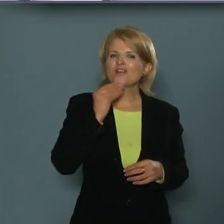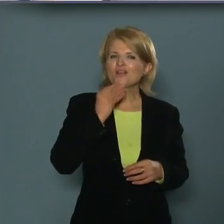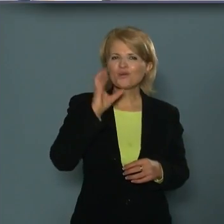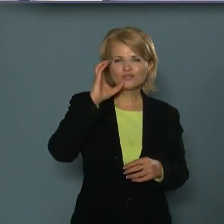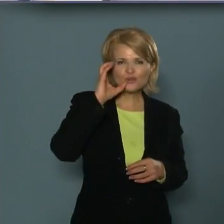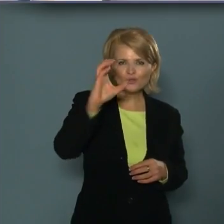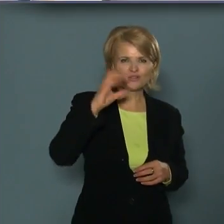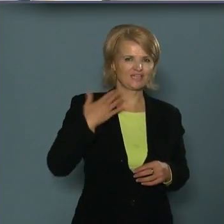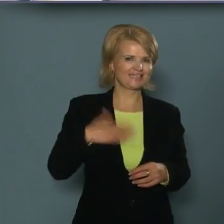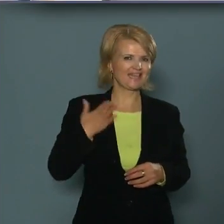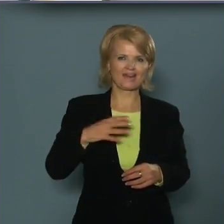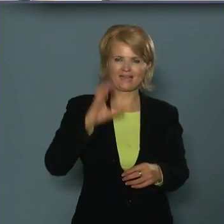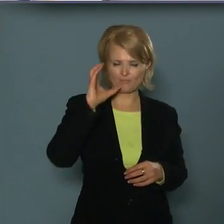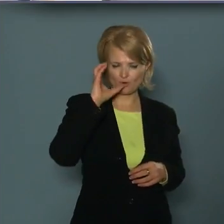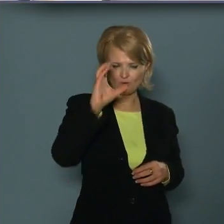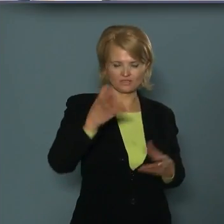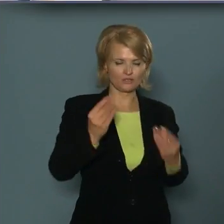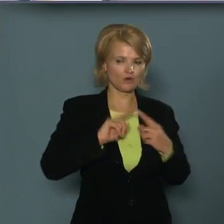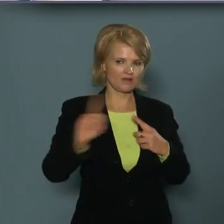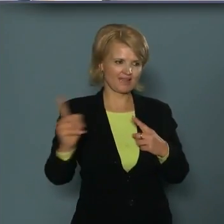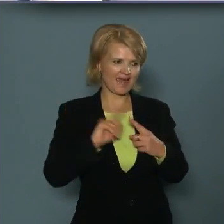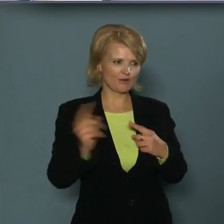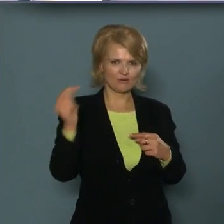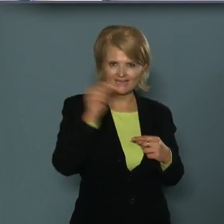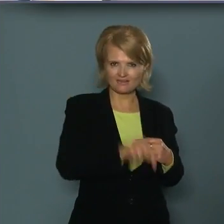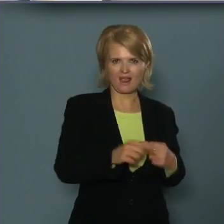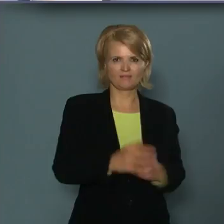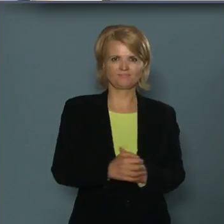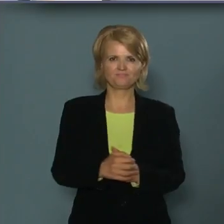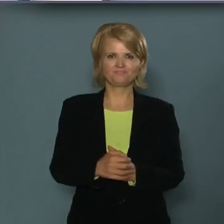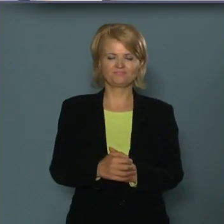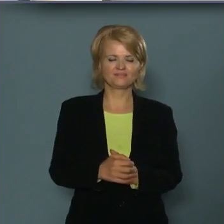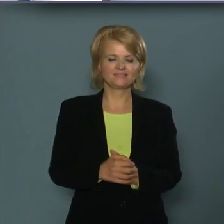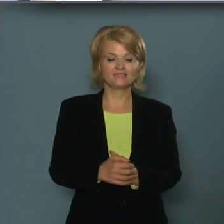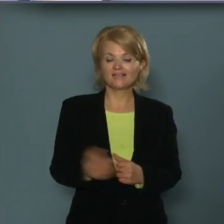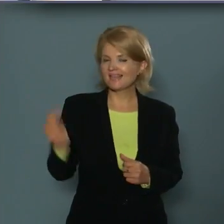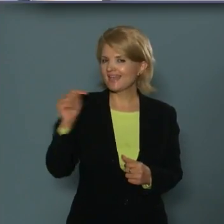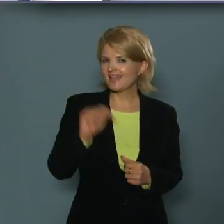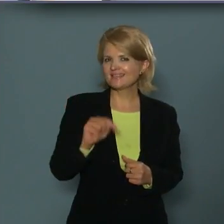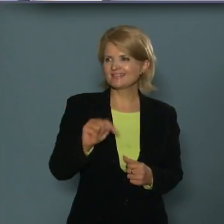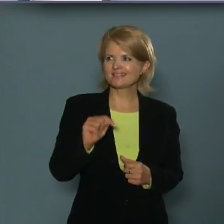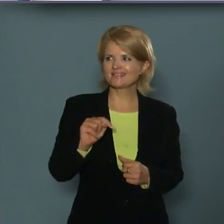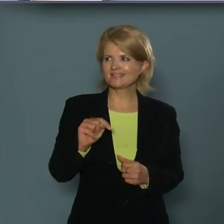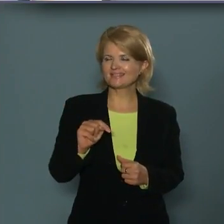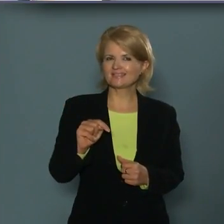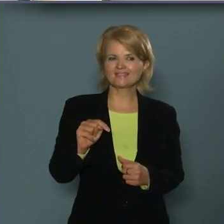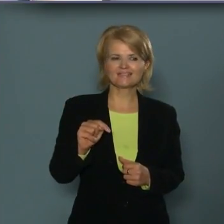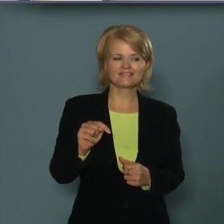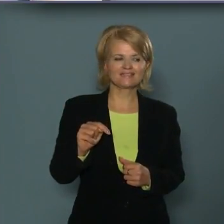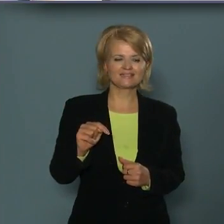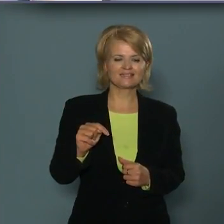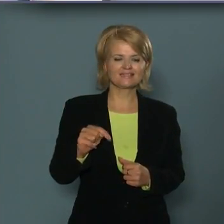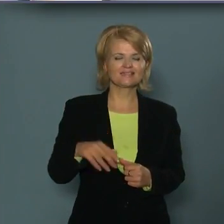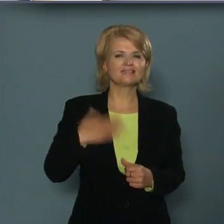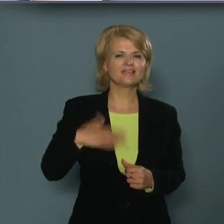nagyon szeretem a közönséget, egyszerűen sokat járunk vissza mindenhová, de ez egy nagyon, nagyon szeretetre, nem